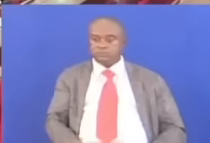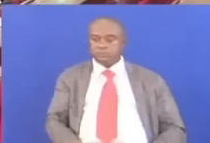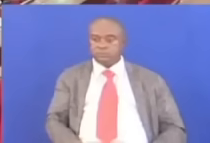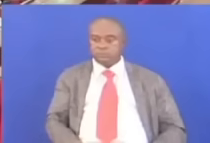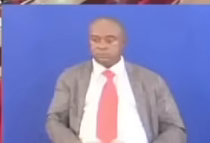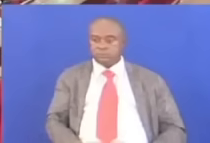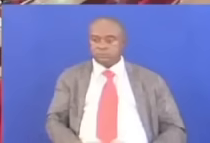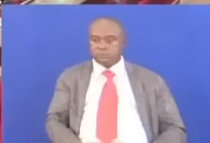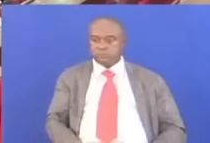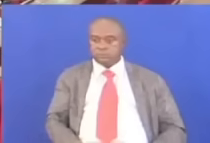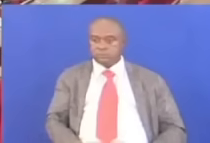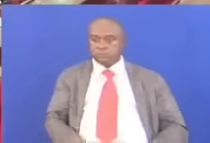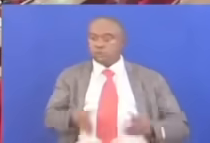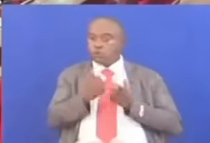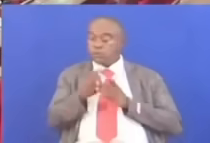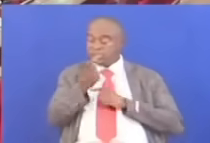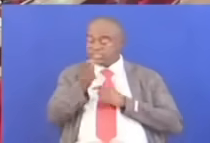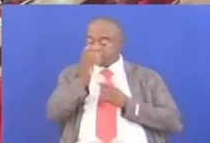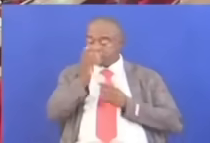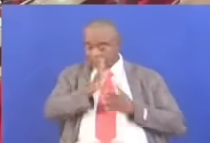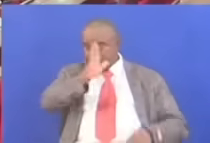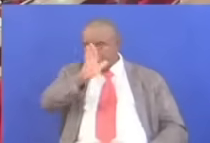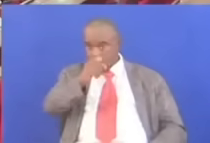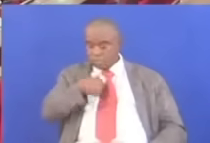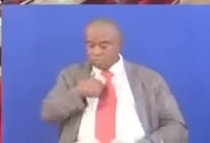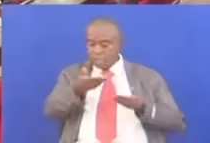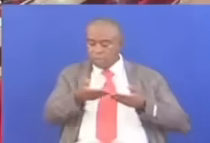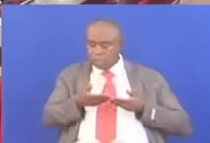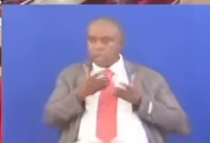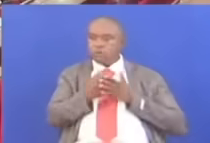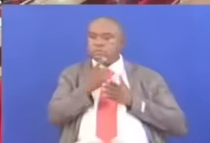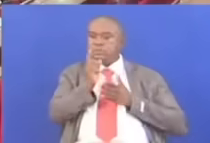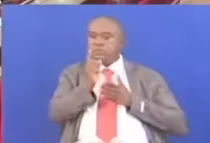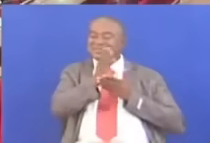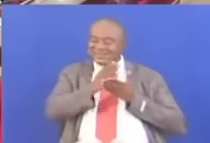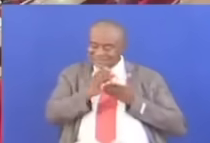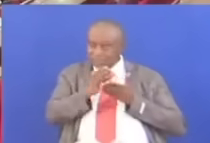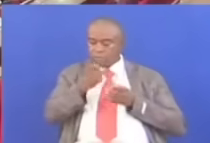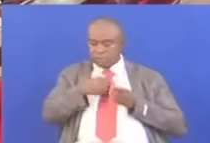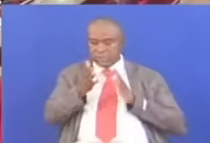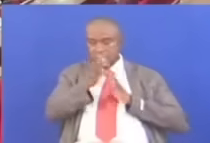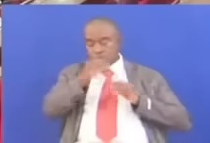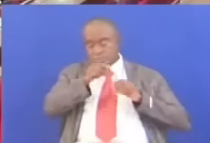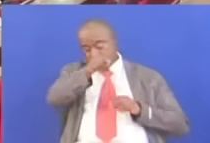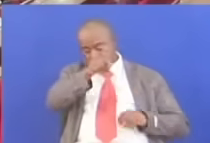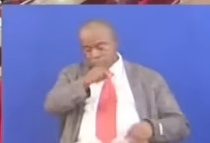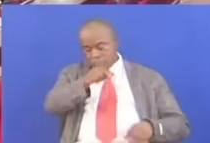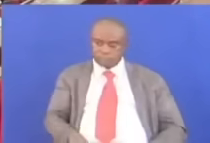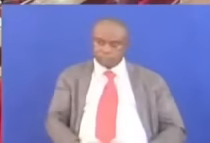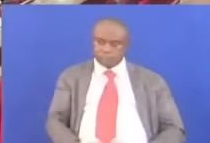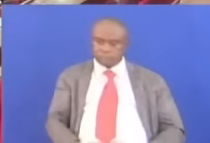hii na kwa kuwa nasema naaka nayo mimi ni kwa sababu ni sehemu ya mao ambo niku kuch